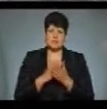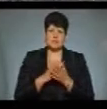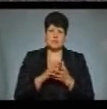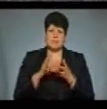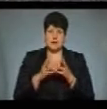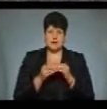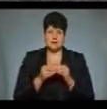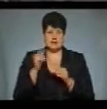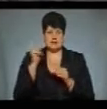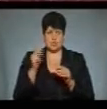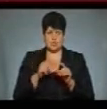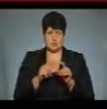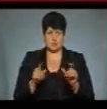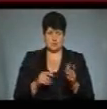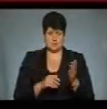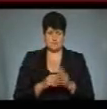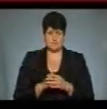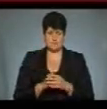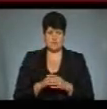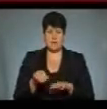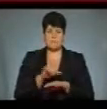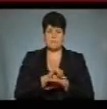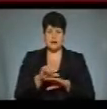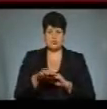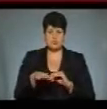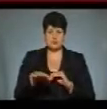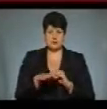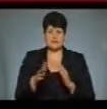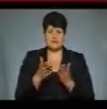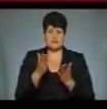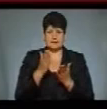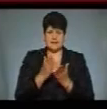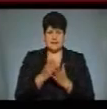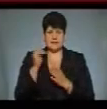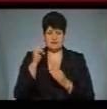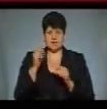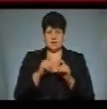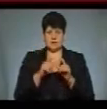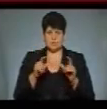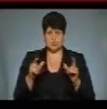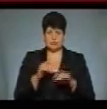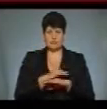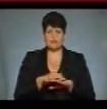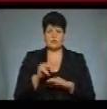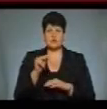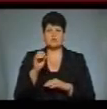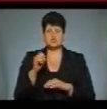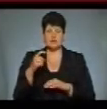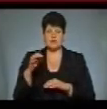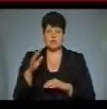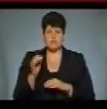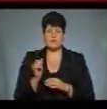балансі навчального закладу. Межі території, на якій розташований навчальний корпус, що по вулиці Чехова,